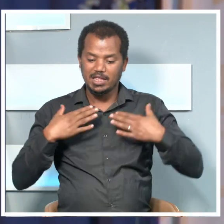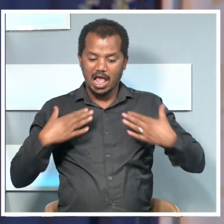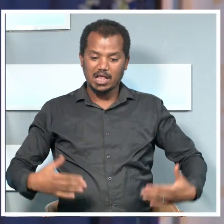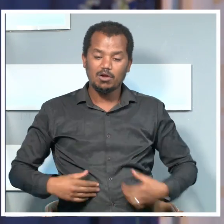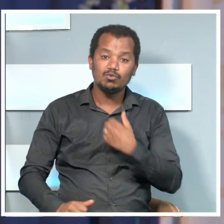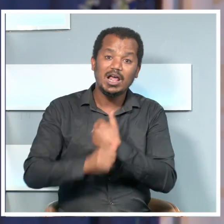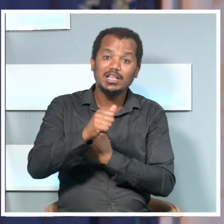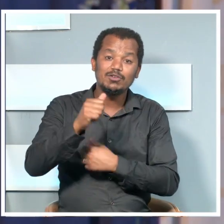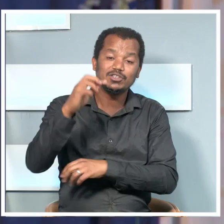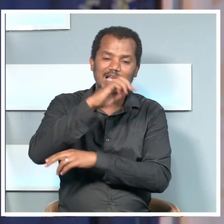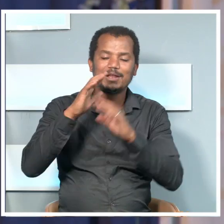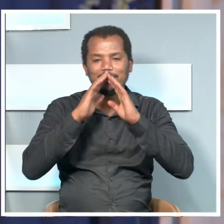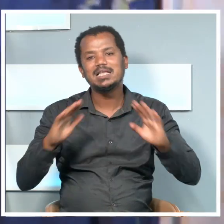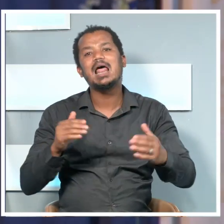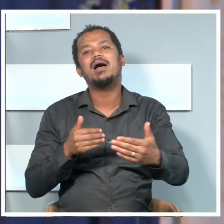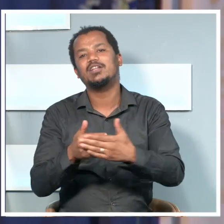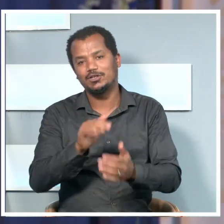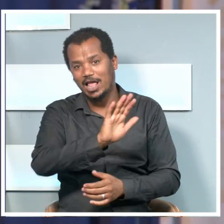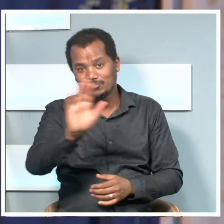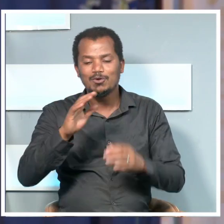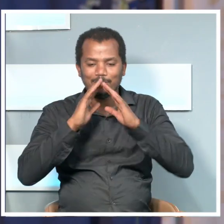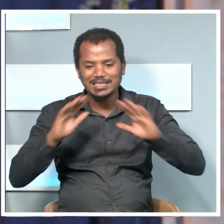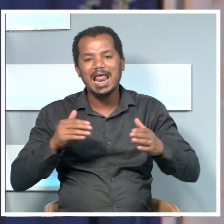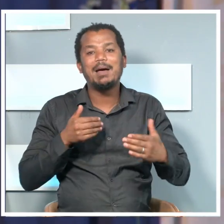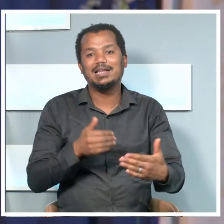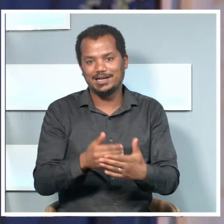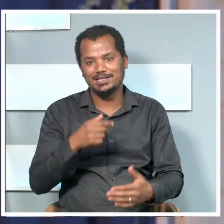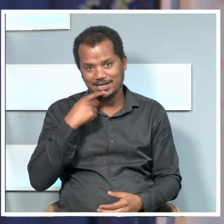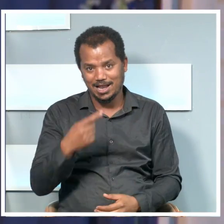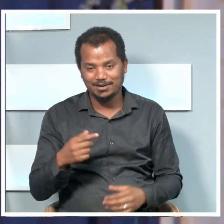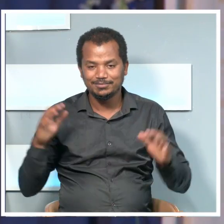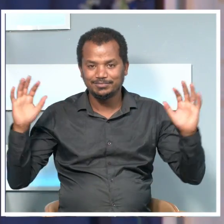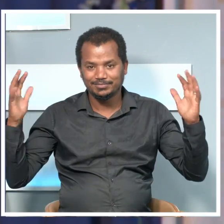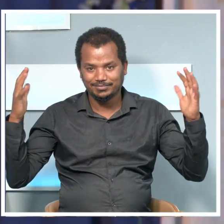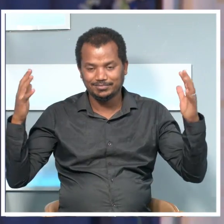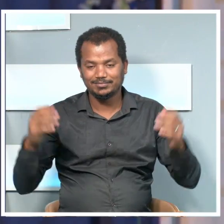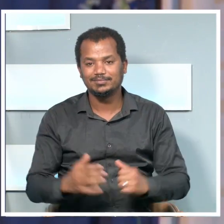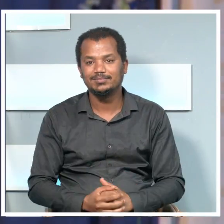አቀፍ የአካል ጉዳተኞች ቀን በሰላም አደረሳችሁ በሰላም አደረሰን ይላል።